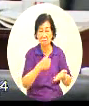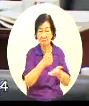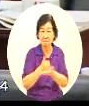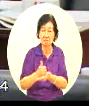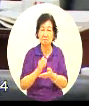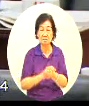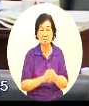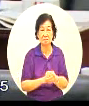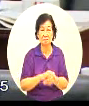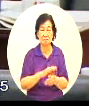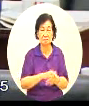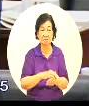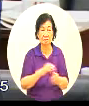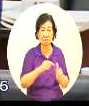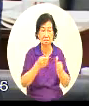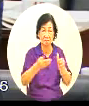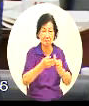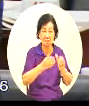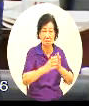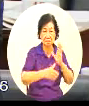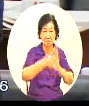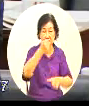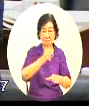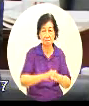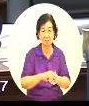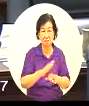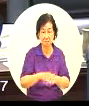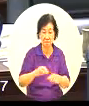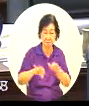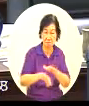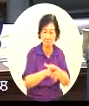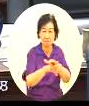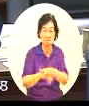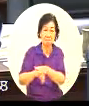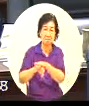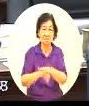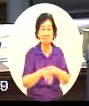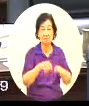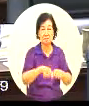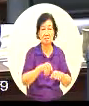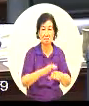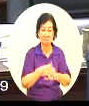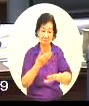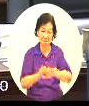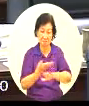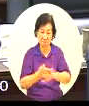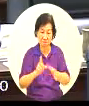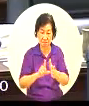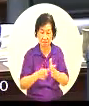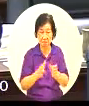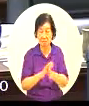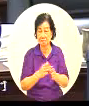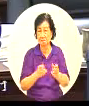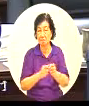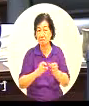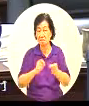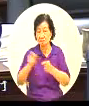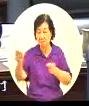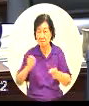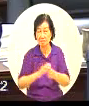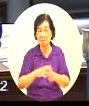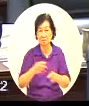有闲较过来迄落，因为华伦溜冰这场地吼，未使叫藏伫遐藏较久啊！咱过来行一撮马